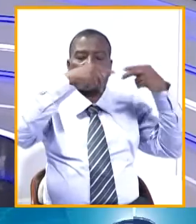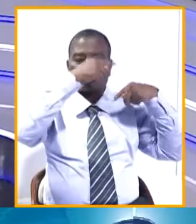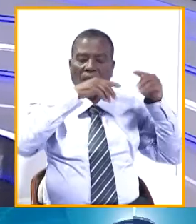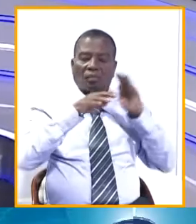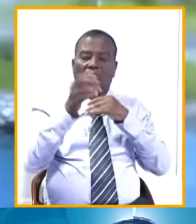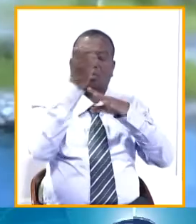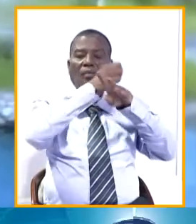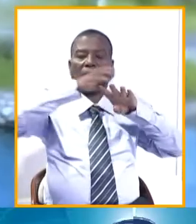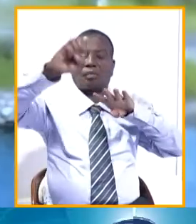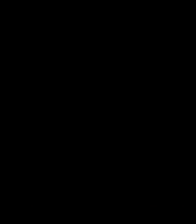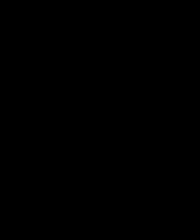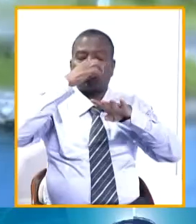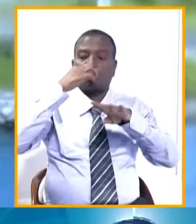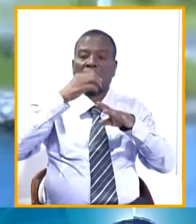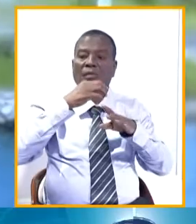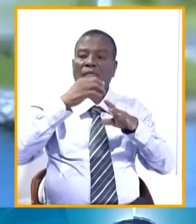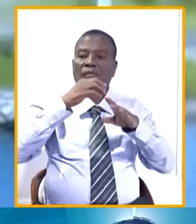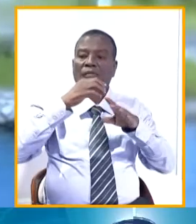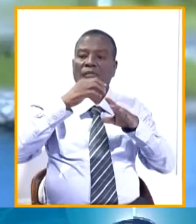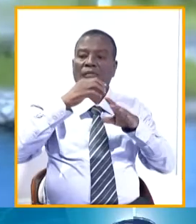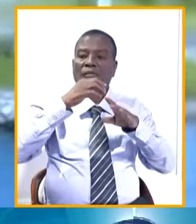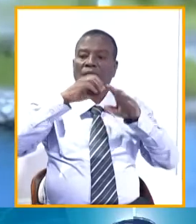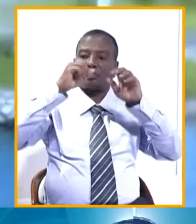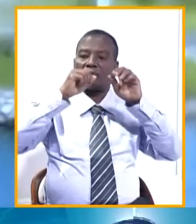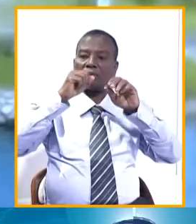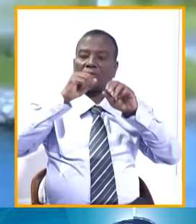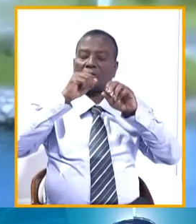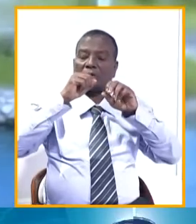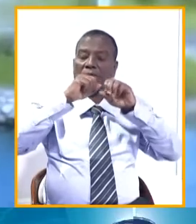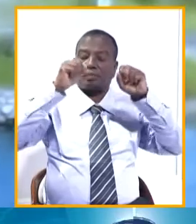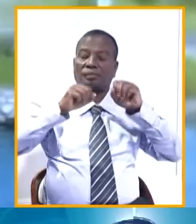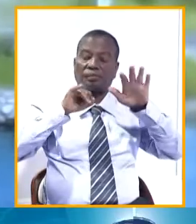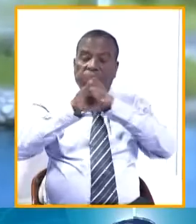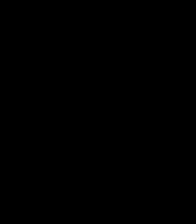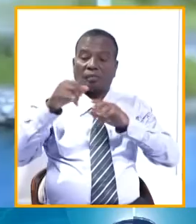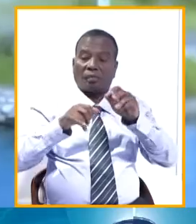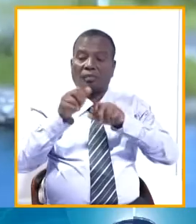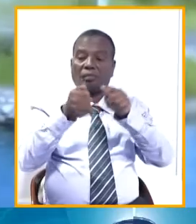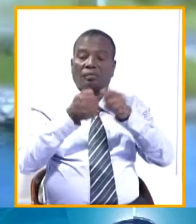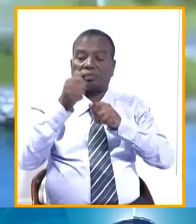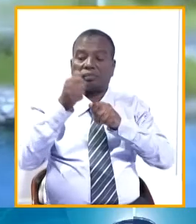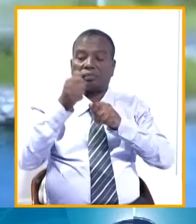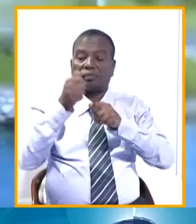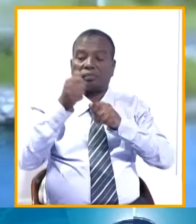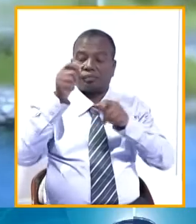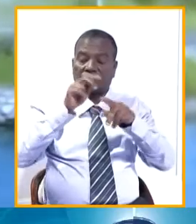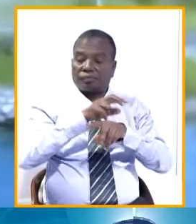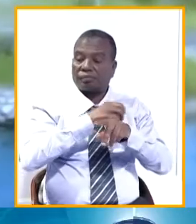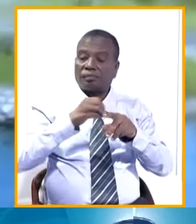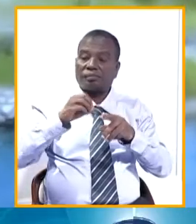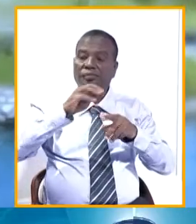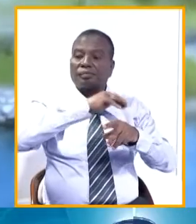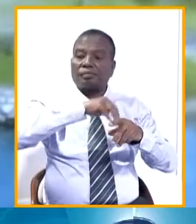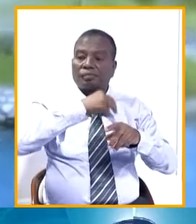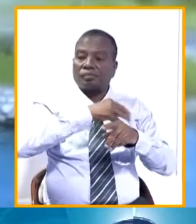Il s'agit du système intégré de gestion des missions. Les ministres doivent désormais